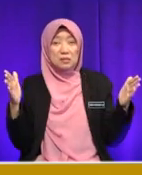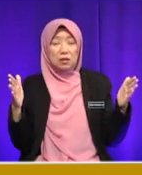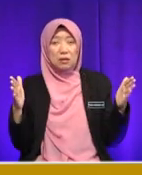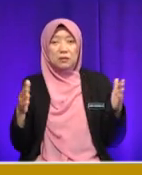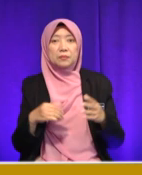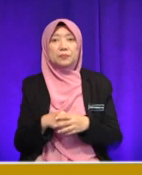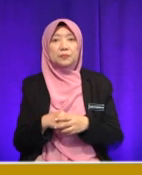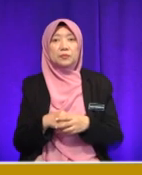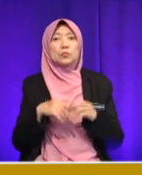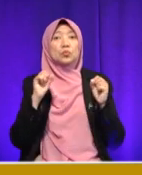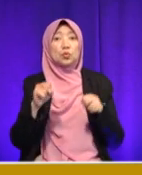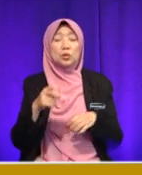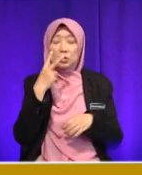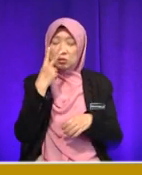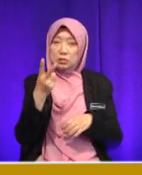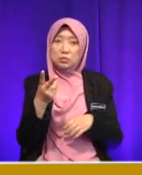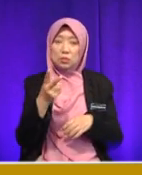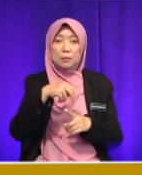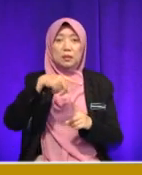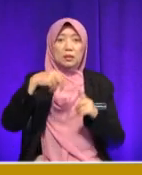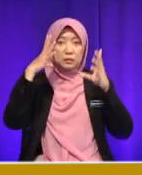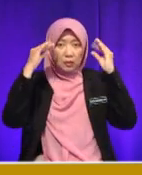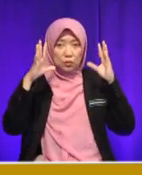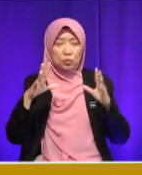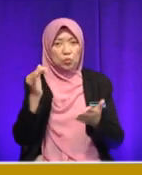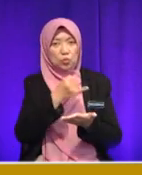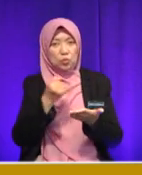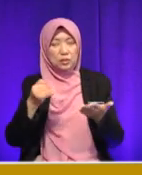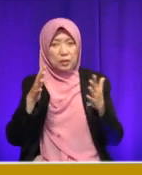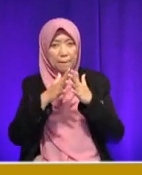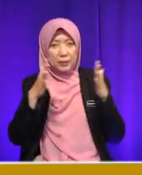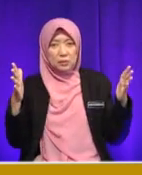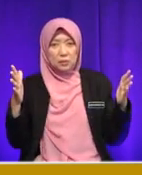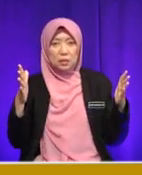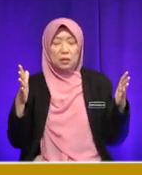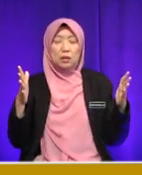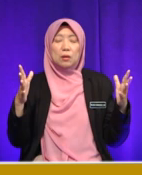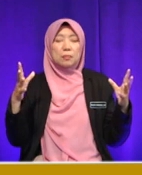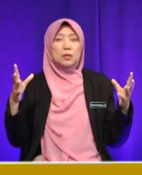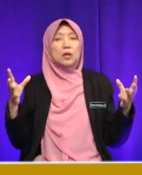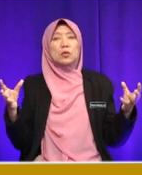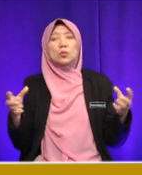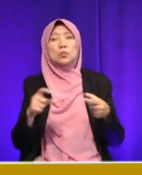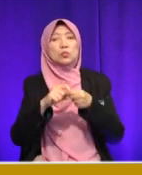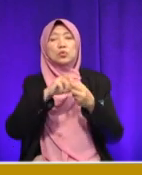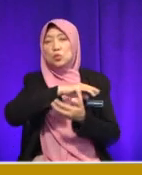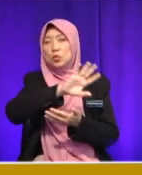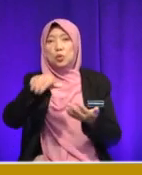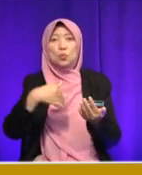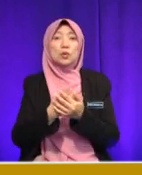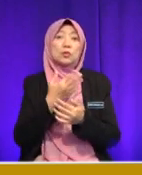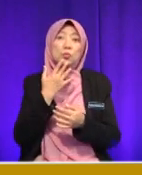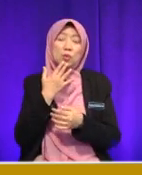ini. Jadi anda boleh lihat bila cikgu lukis trapezium yang besar merangkumi semua yang kecil dan berwarna. Jadi